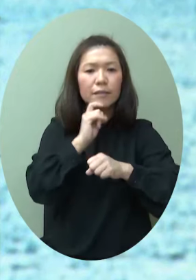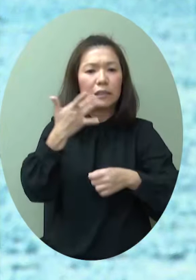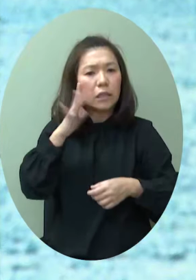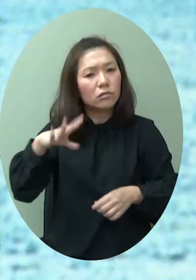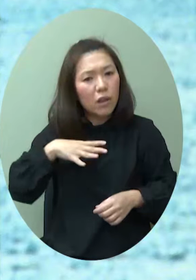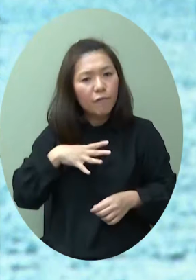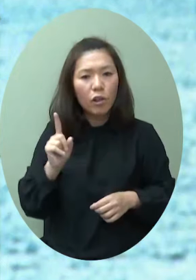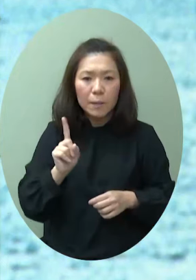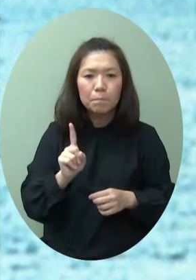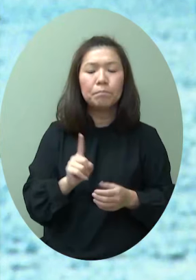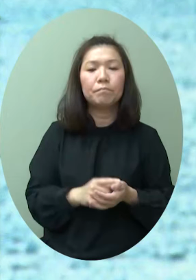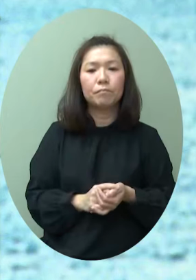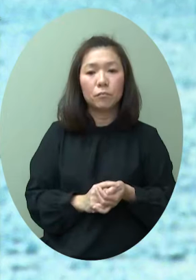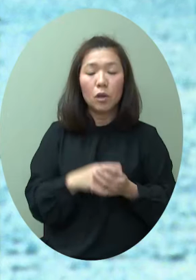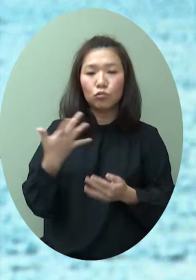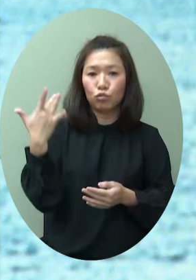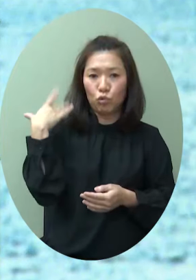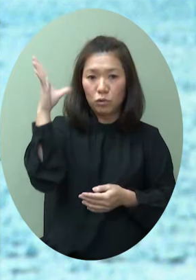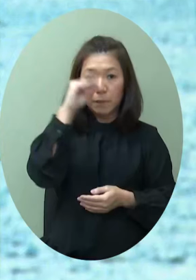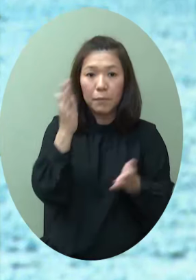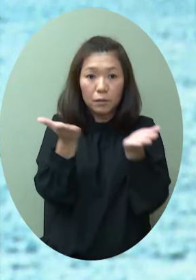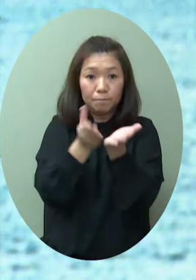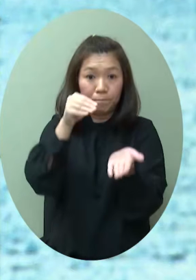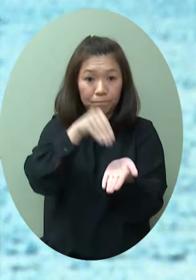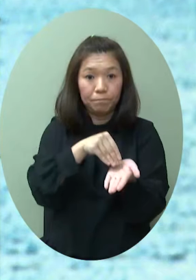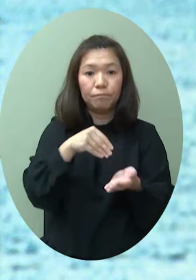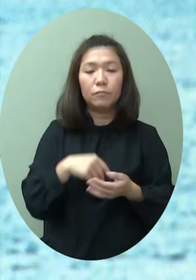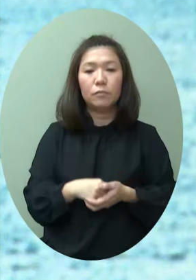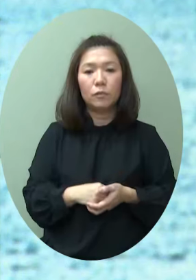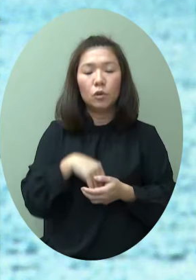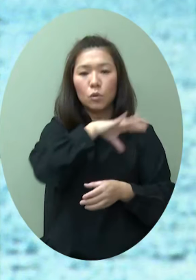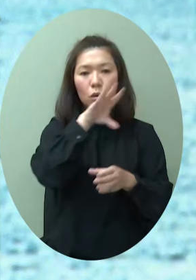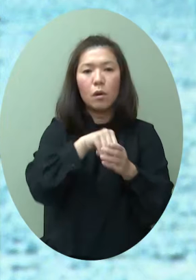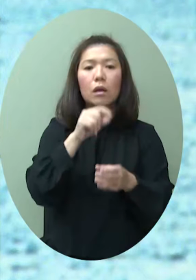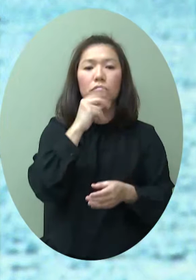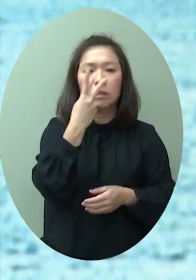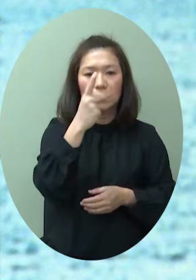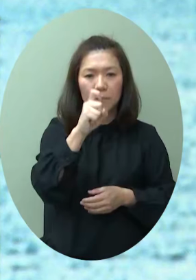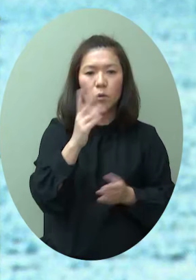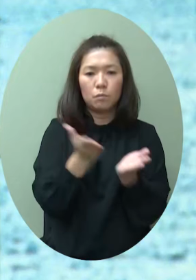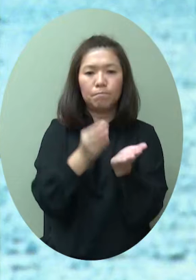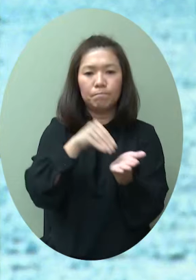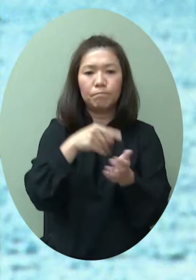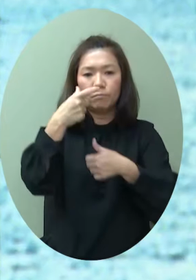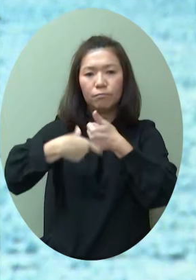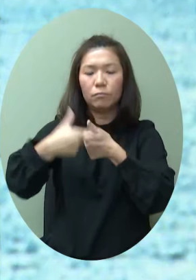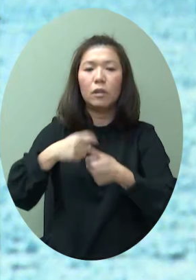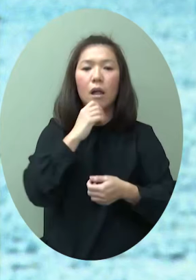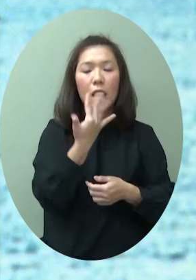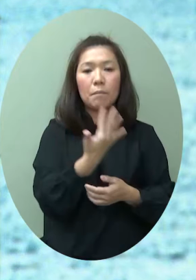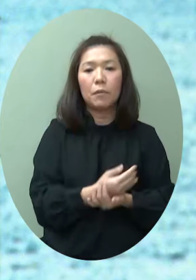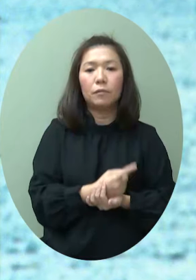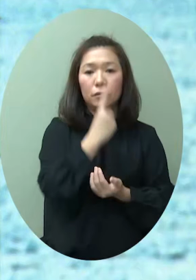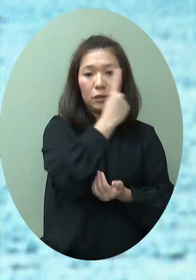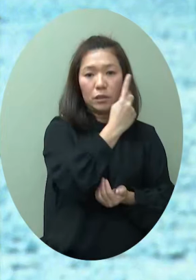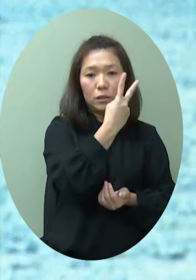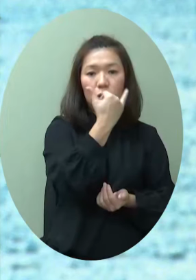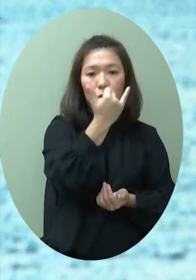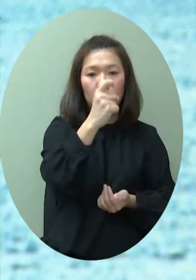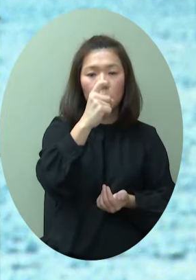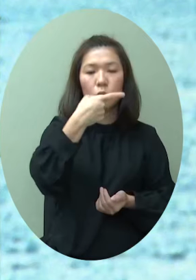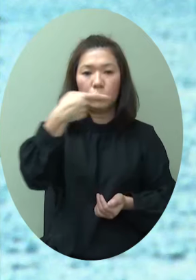的情况。在昨晚我们是确诊了共29宗个案，个案编号是